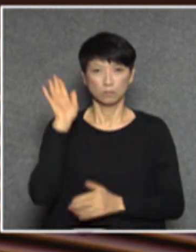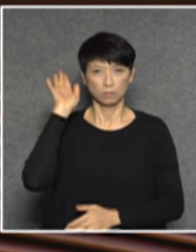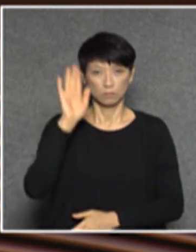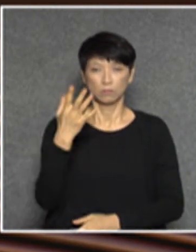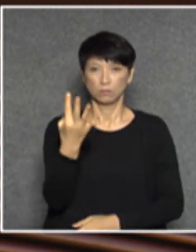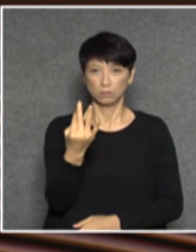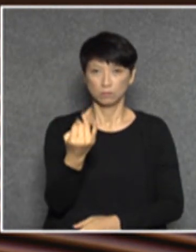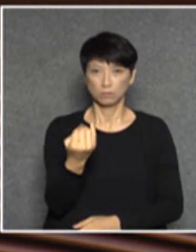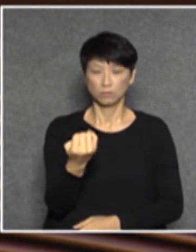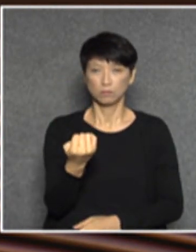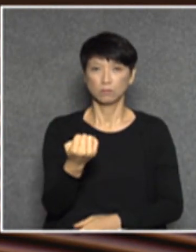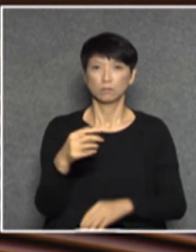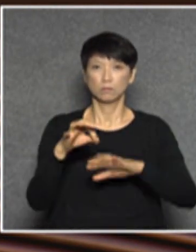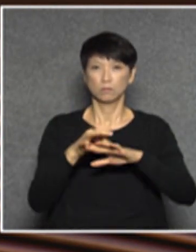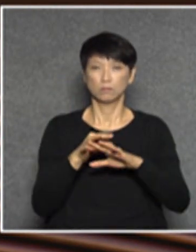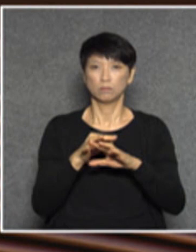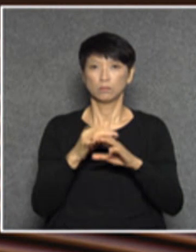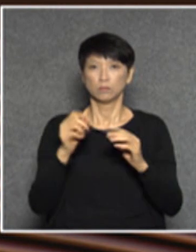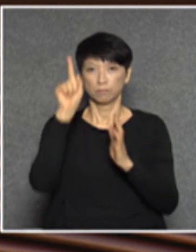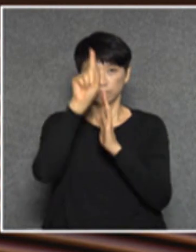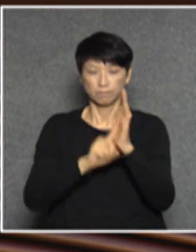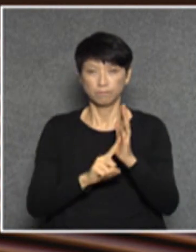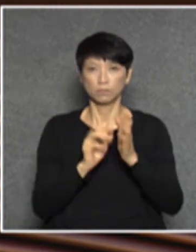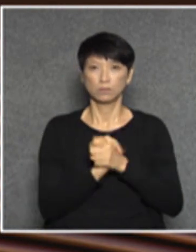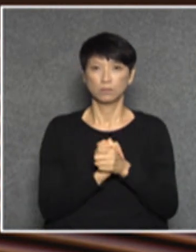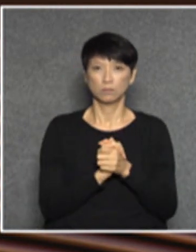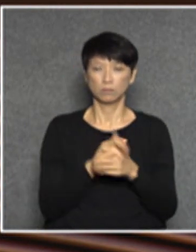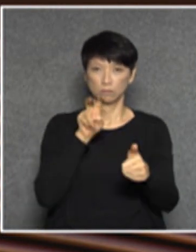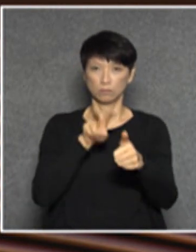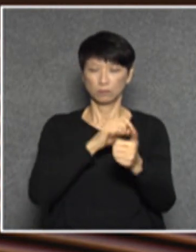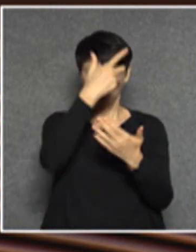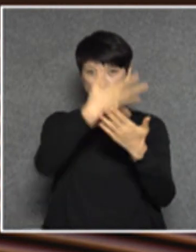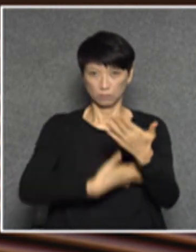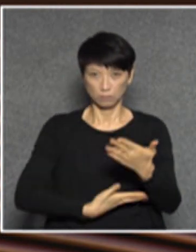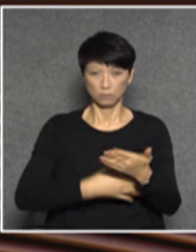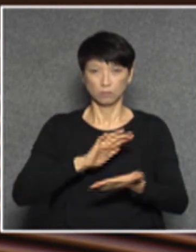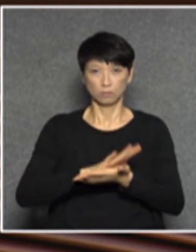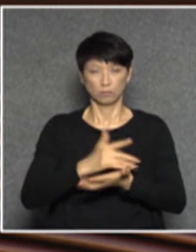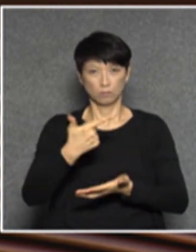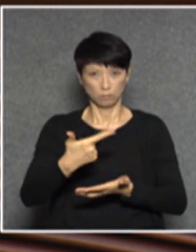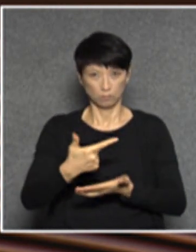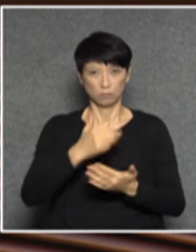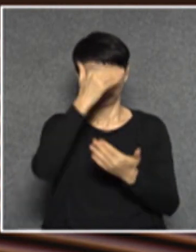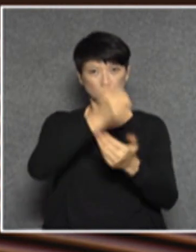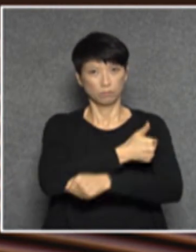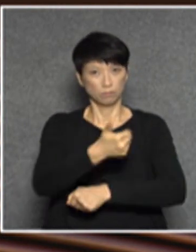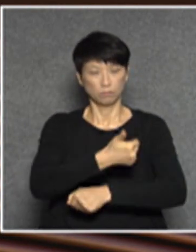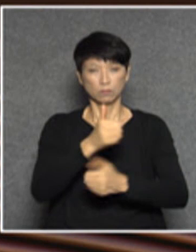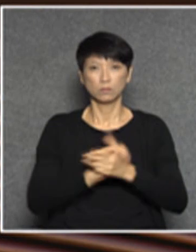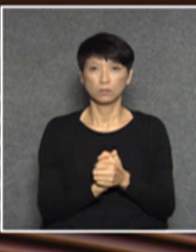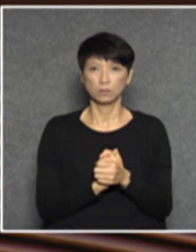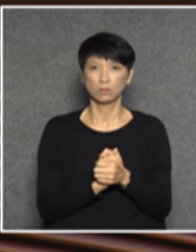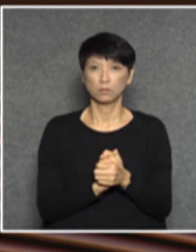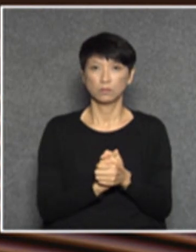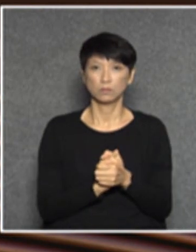暴，令到我們建立了良好的監管制度。還有我們的一班